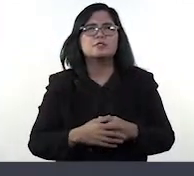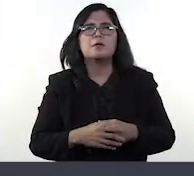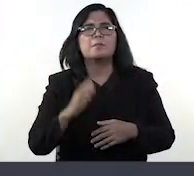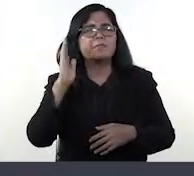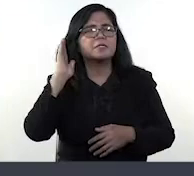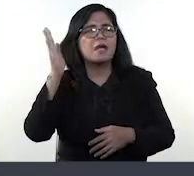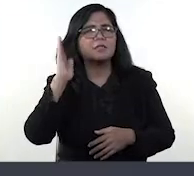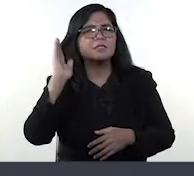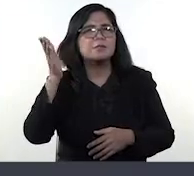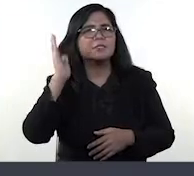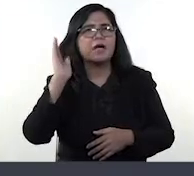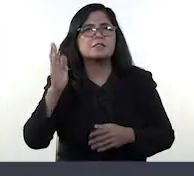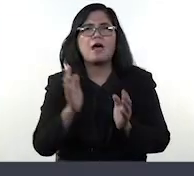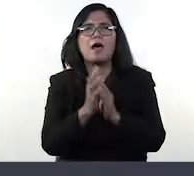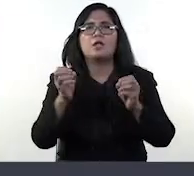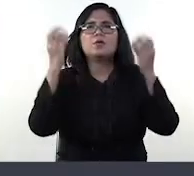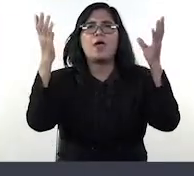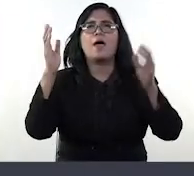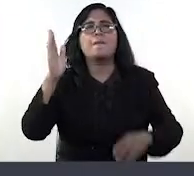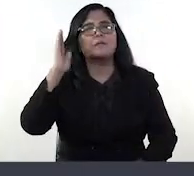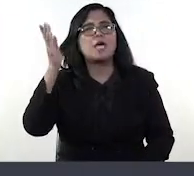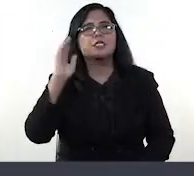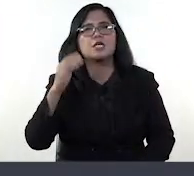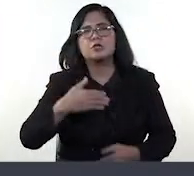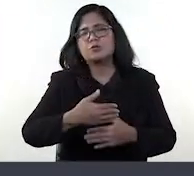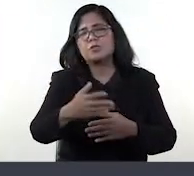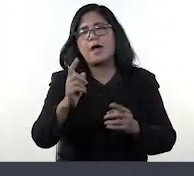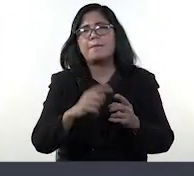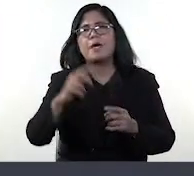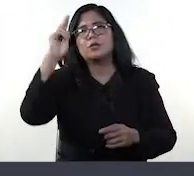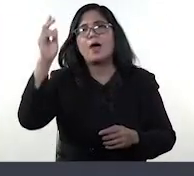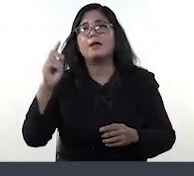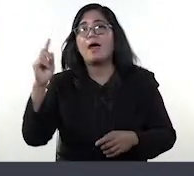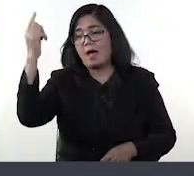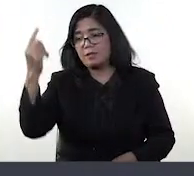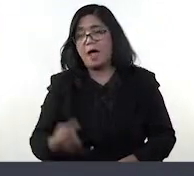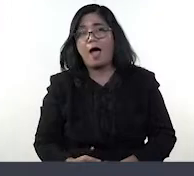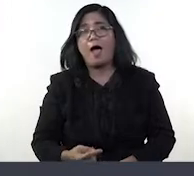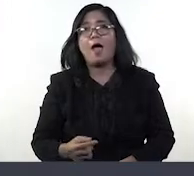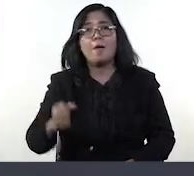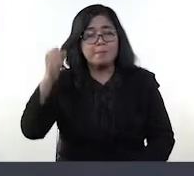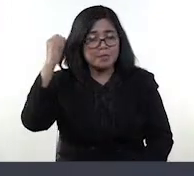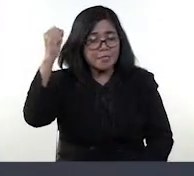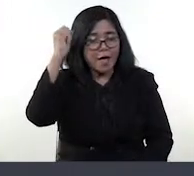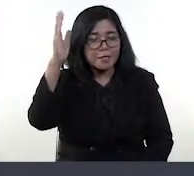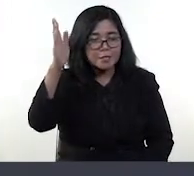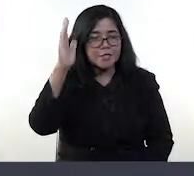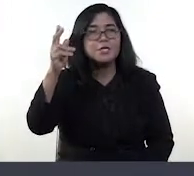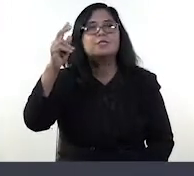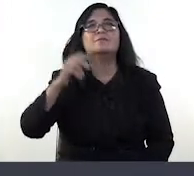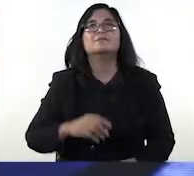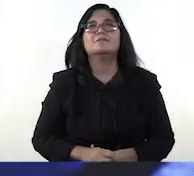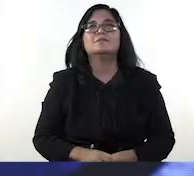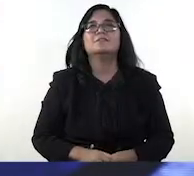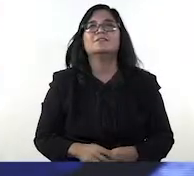bersaksi bersaksi bersaksi Haleluya bersaksi terus sampai Tuhan datang lanjut bersaksi